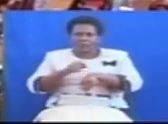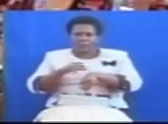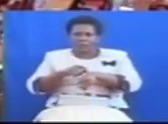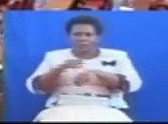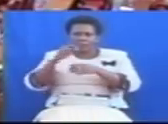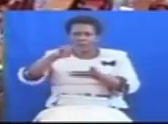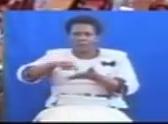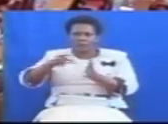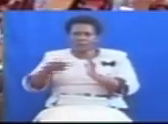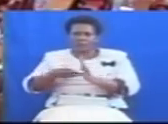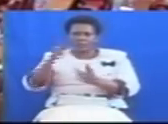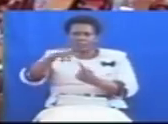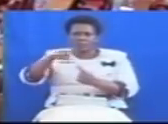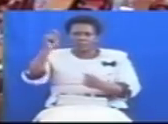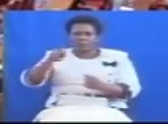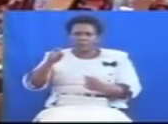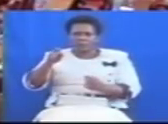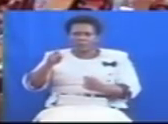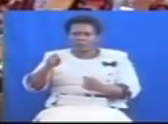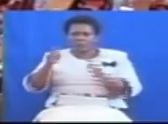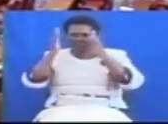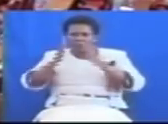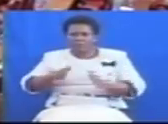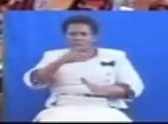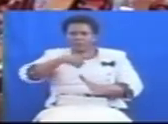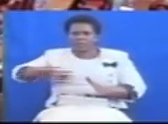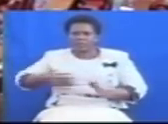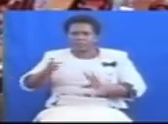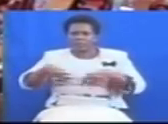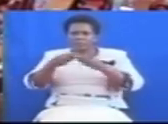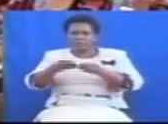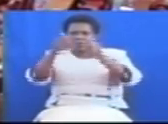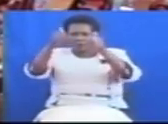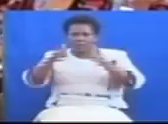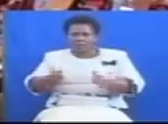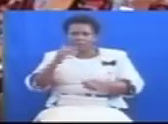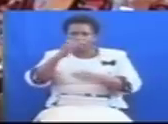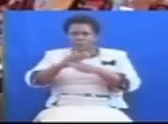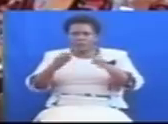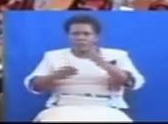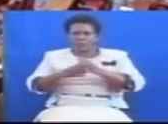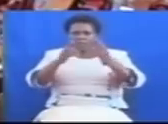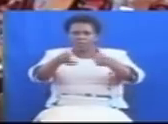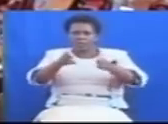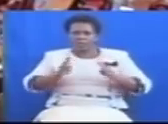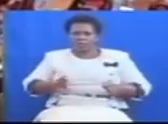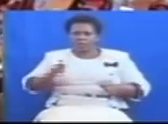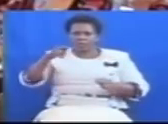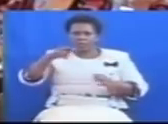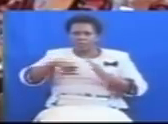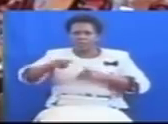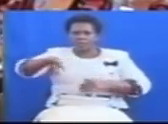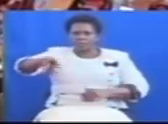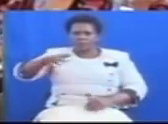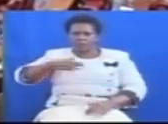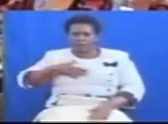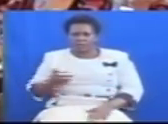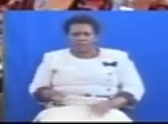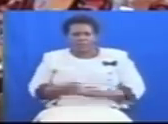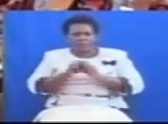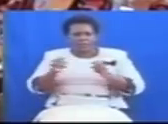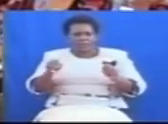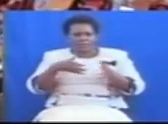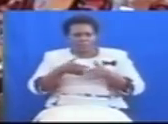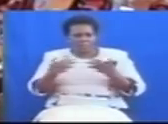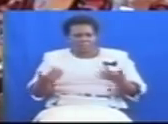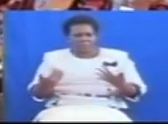tatu za wilaya ya Rorya, na tayari halmashauri imeshapeleka makadirio ya wizarani. Je, serikali itatenga fedha kwa ajili ya ujenzi